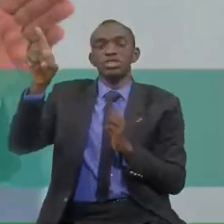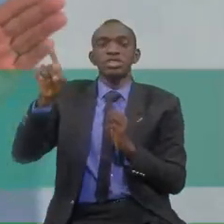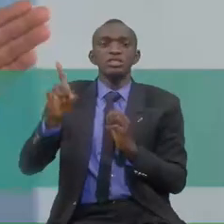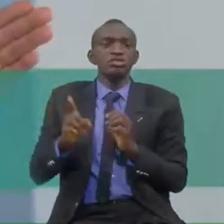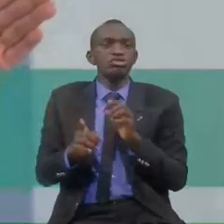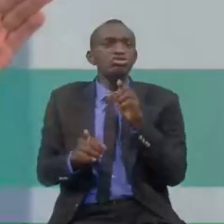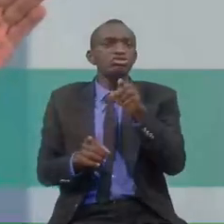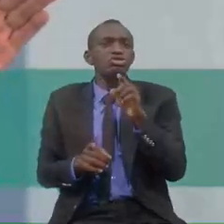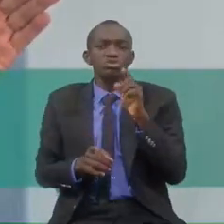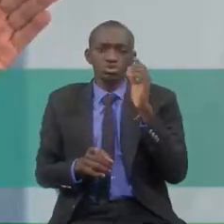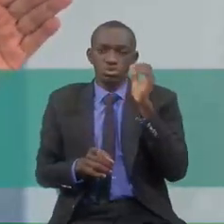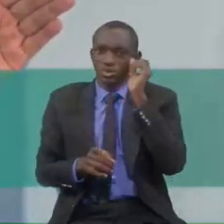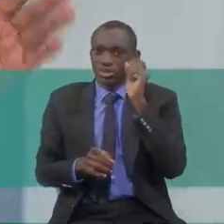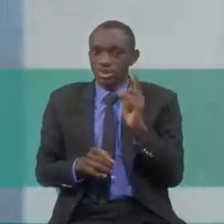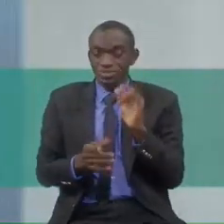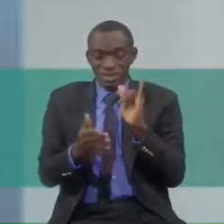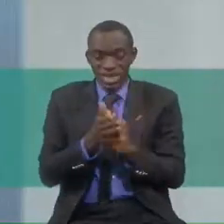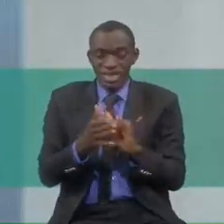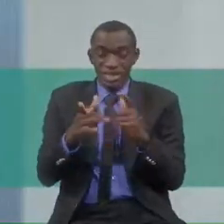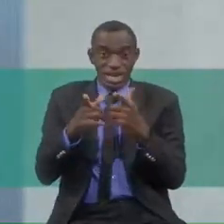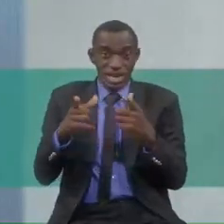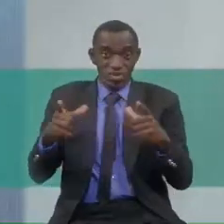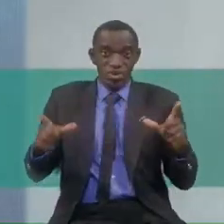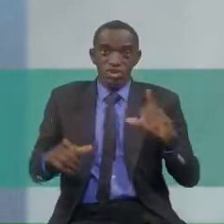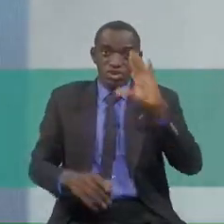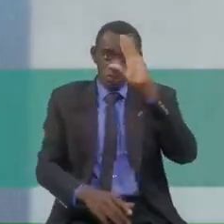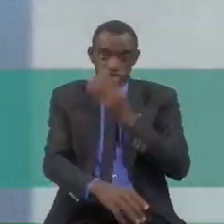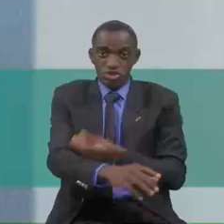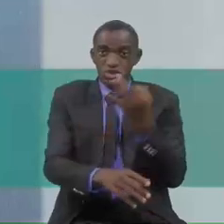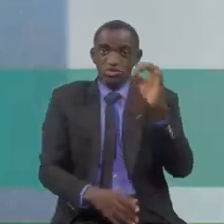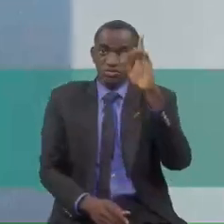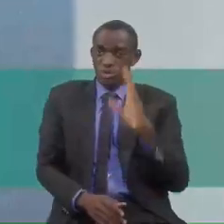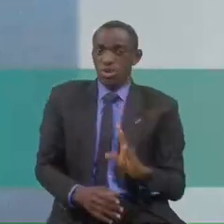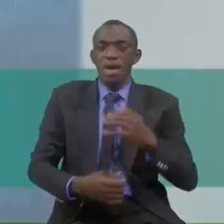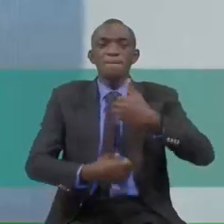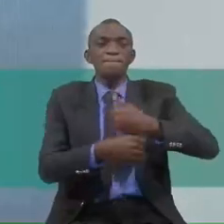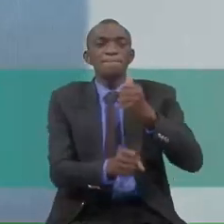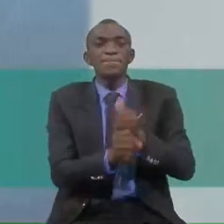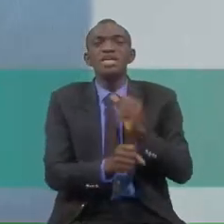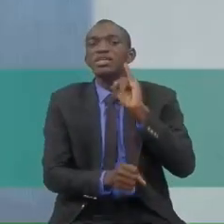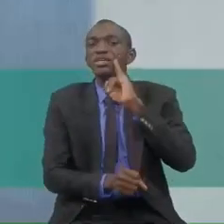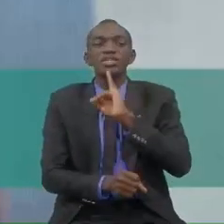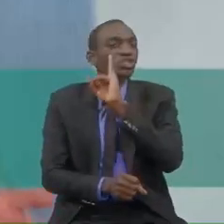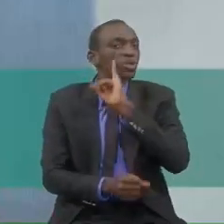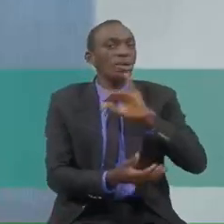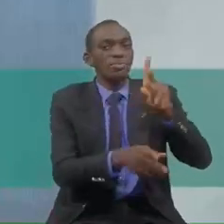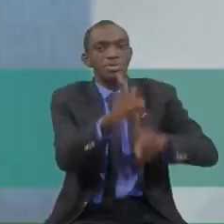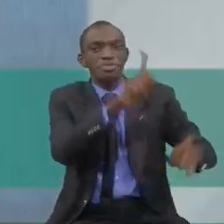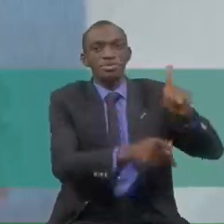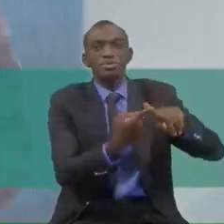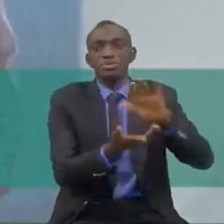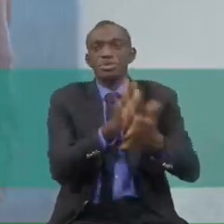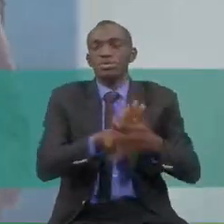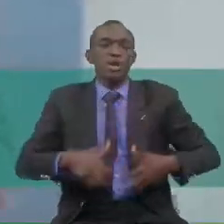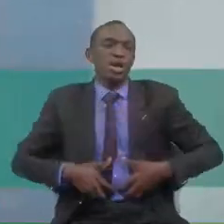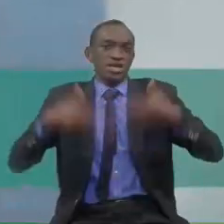Ce langage, Fils de Dieu, a énervé les enfants d'Israël. Nous allons le tuer. Il